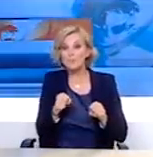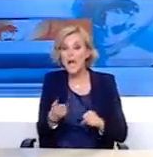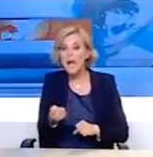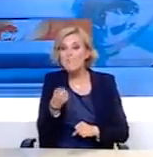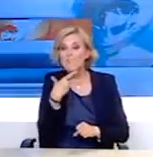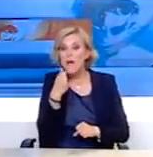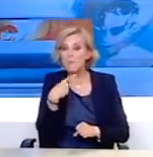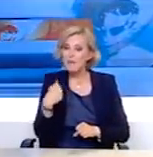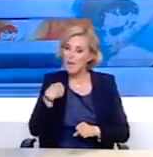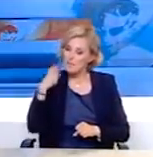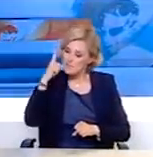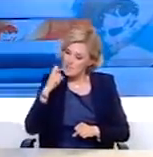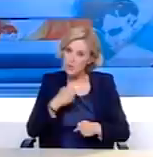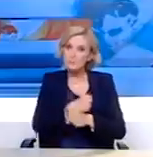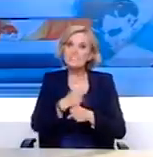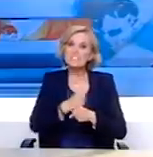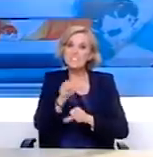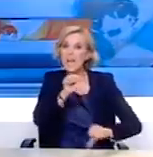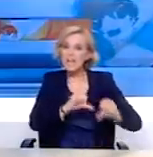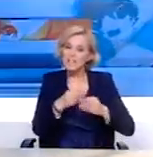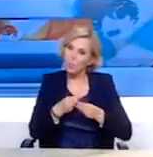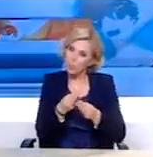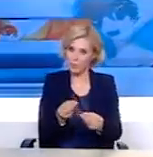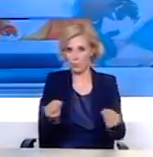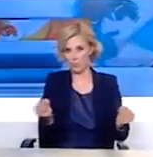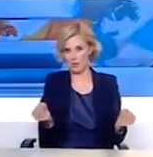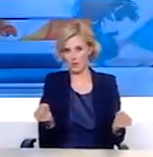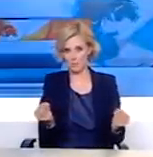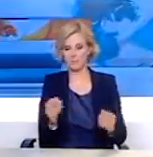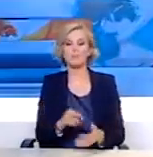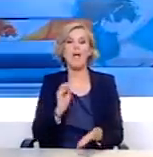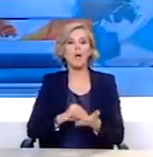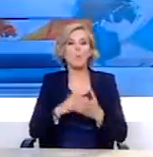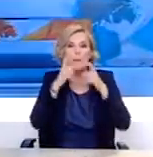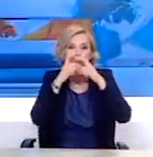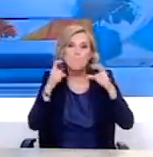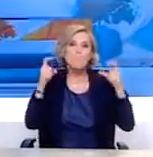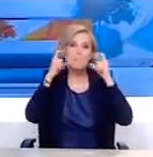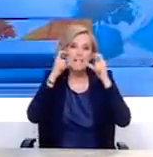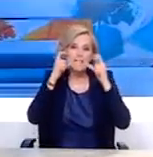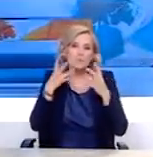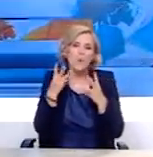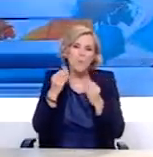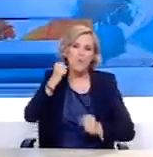εξετέθεις. Οι μάσκες υψηλής αναπνευστικής προστασίας είναι κάτι διαφορετικό από αυτό που ανέφερα